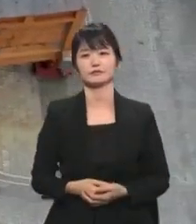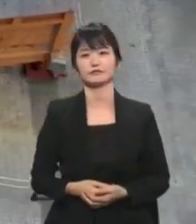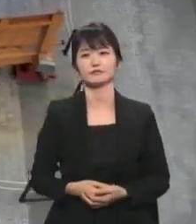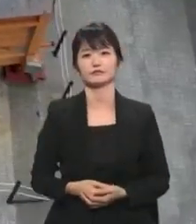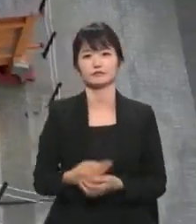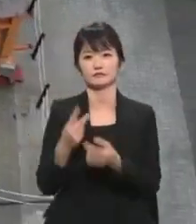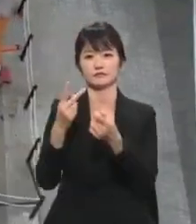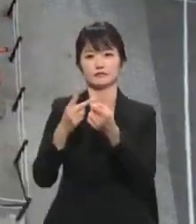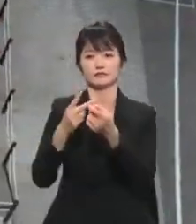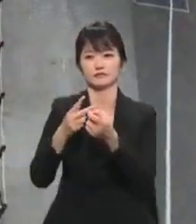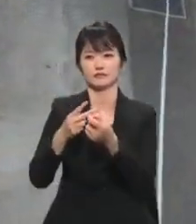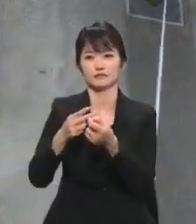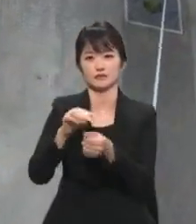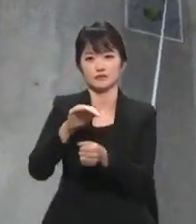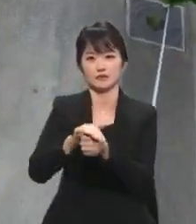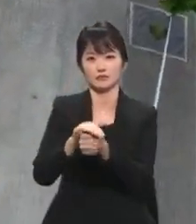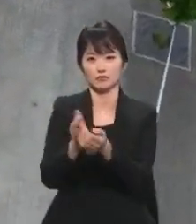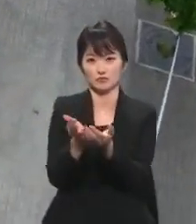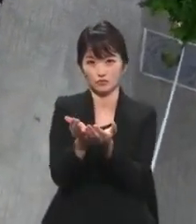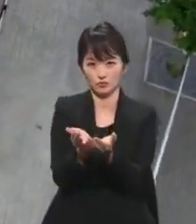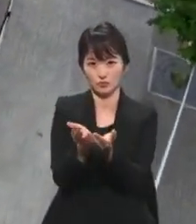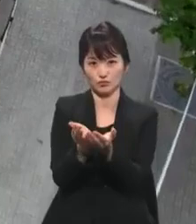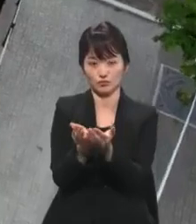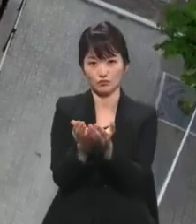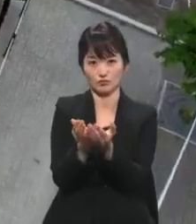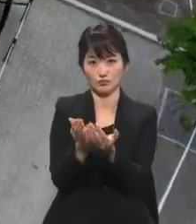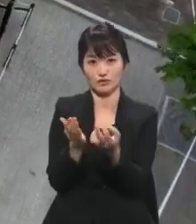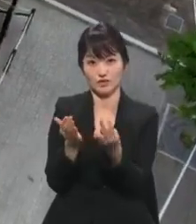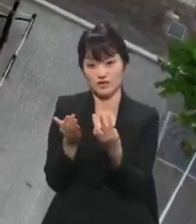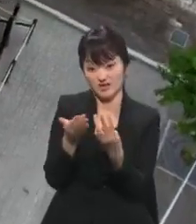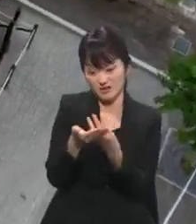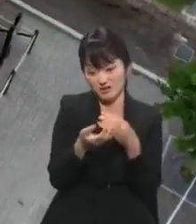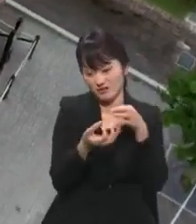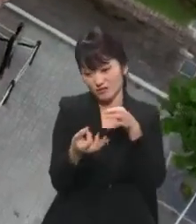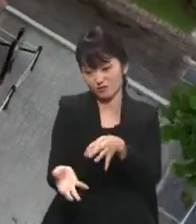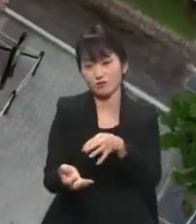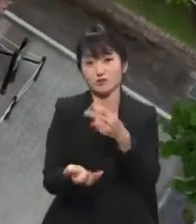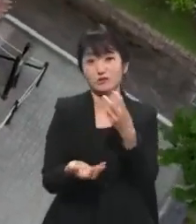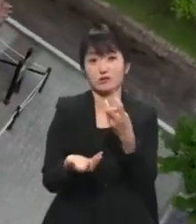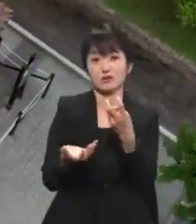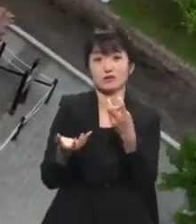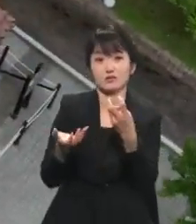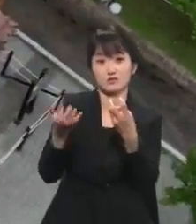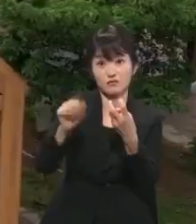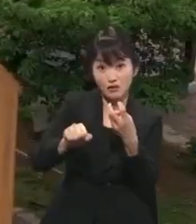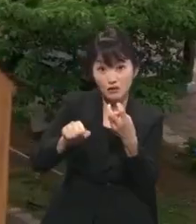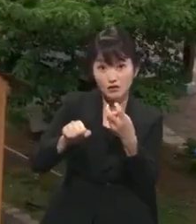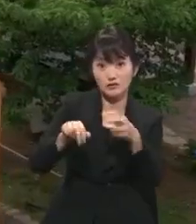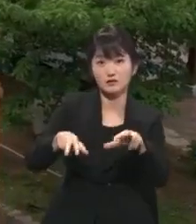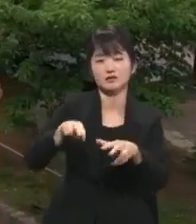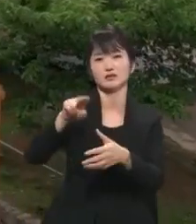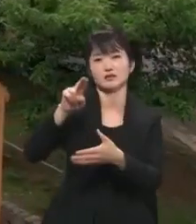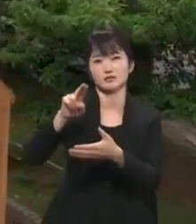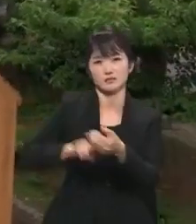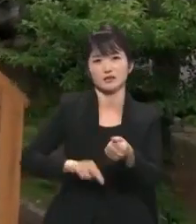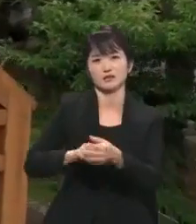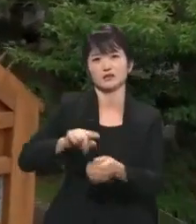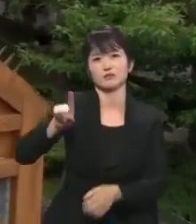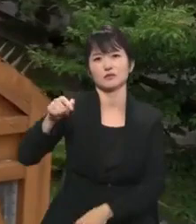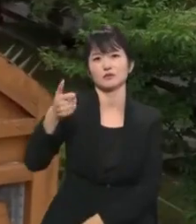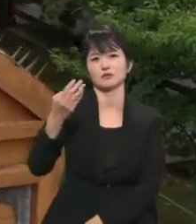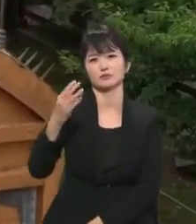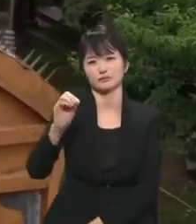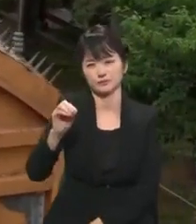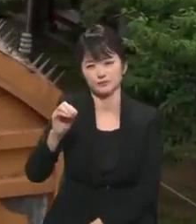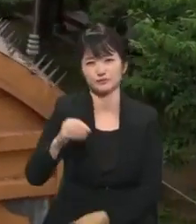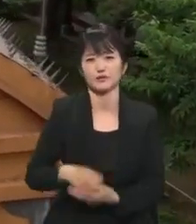거북선이죠 그렇죠 거제 20억 들여서 지어놨는데 이거 154만원에 팔려서 화제가 됐습니다 그래서